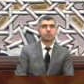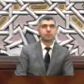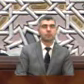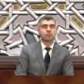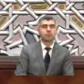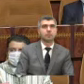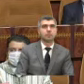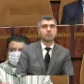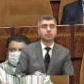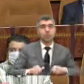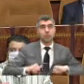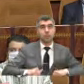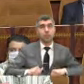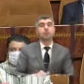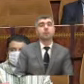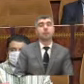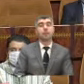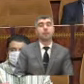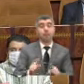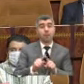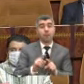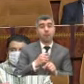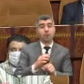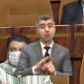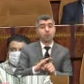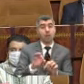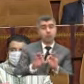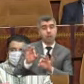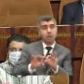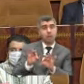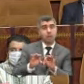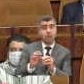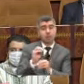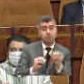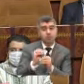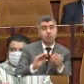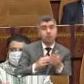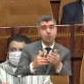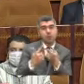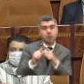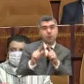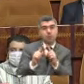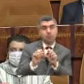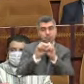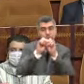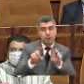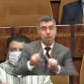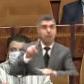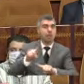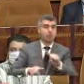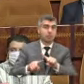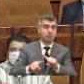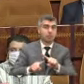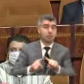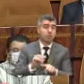عم السيد الوزير مفهوم باننا امام وباء وخصنا اجراءات قاسيه وجريئه للحد من الانتشار ديالو ولكن من غير المفهوم